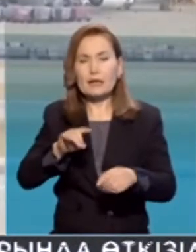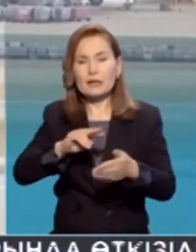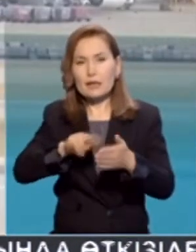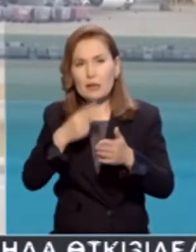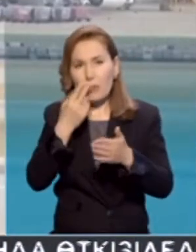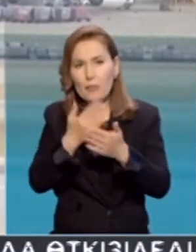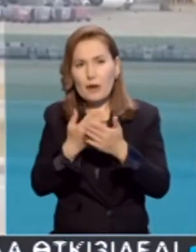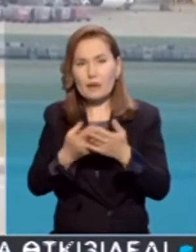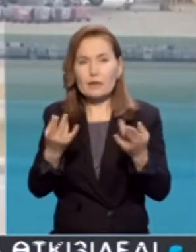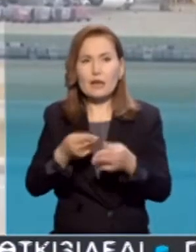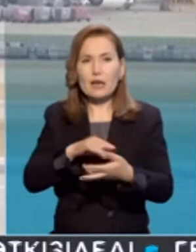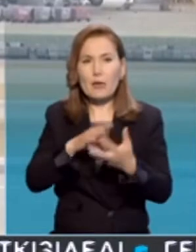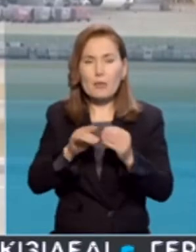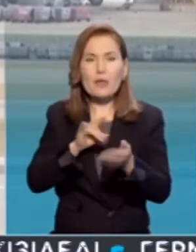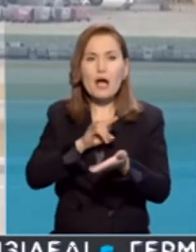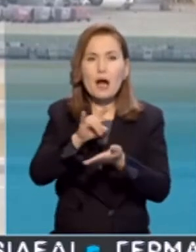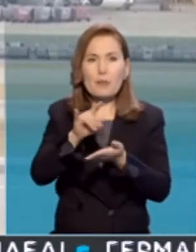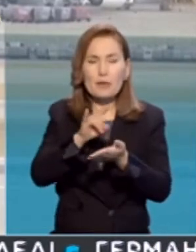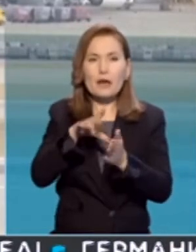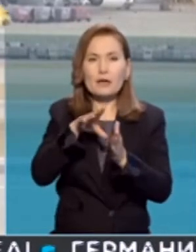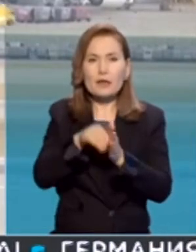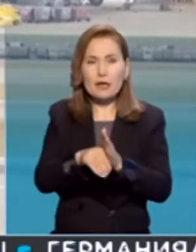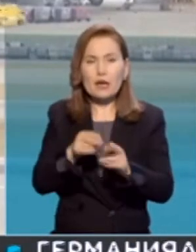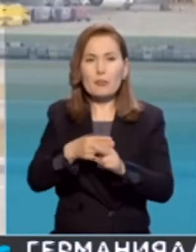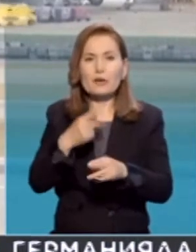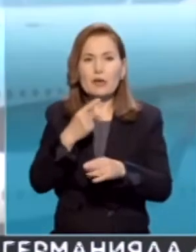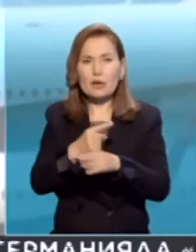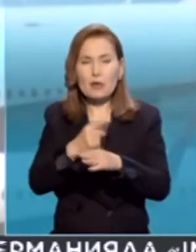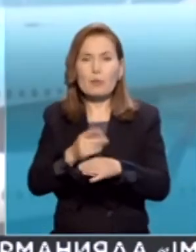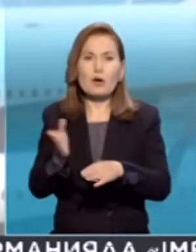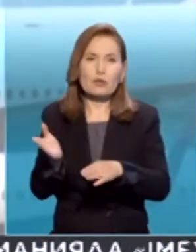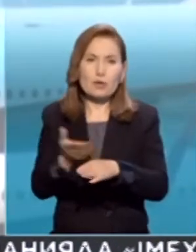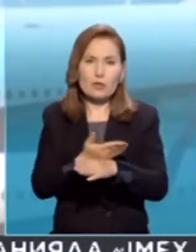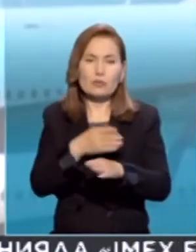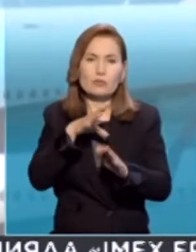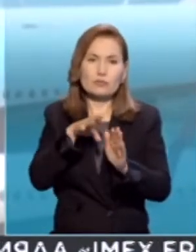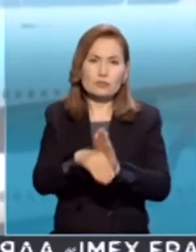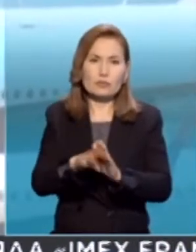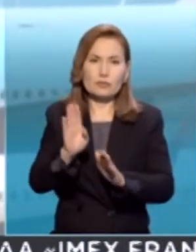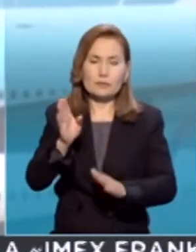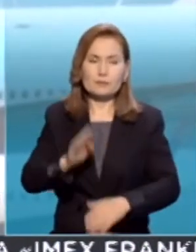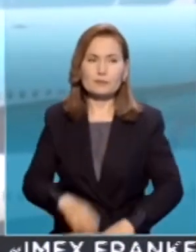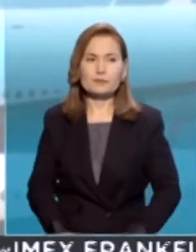Халықаралық ұшақ рейстеріне енгізілетін авиациялық шектеулерде алынып тасталады.